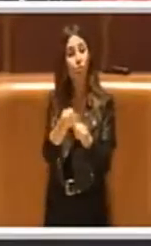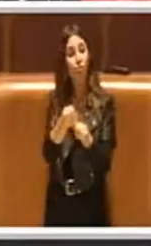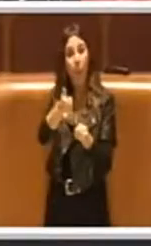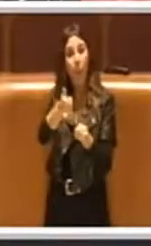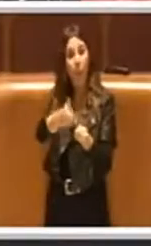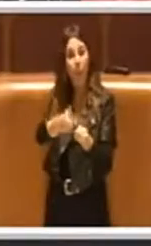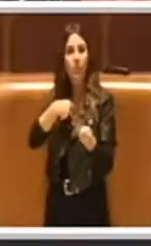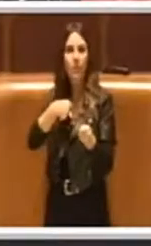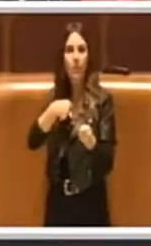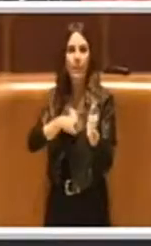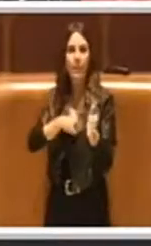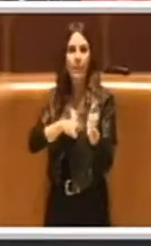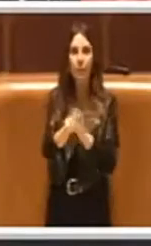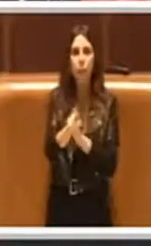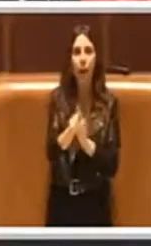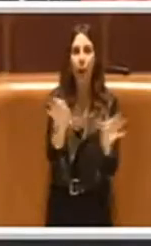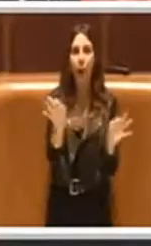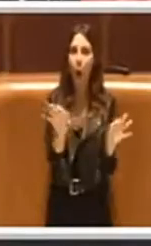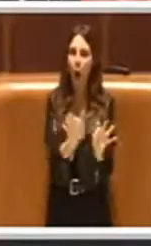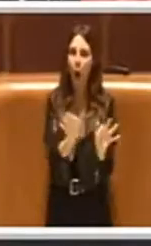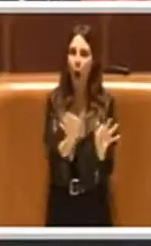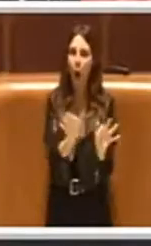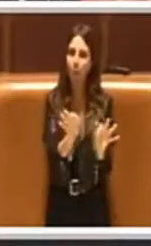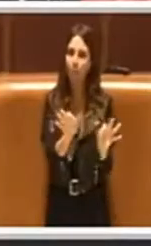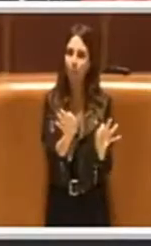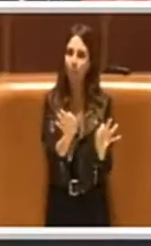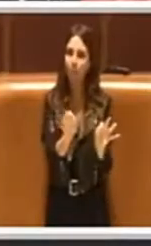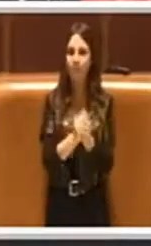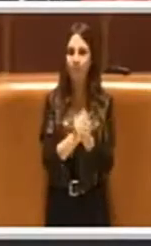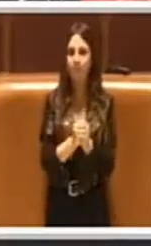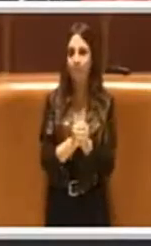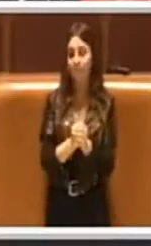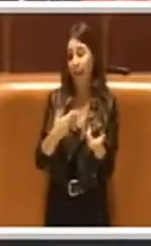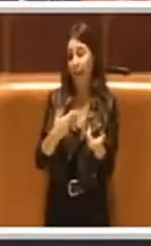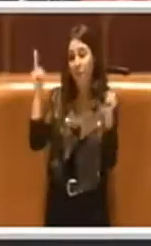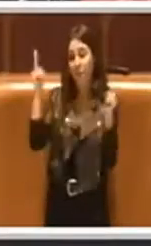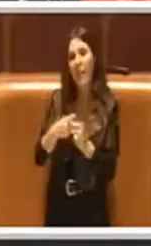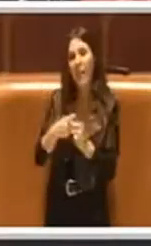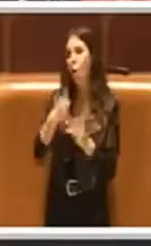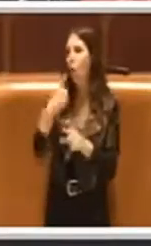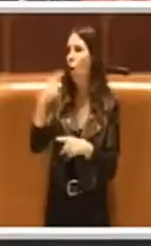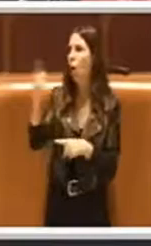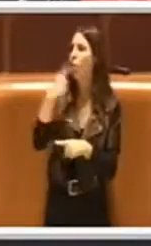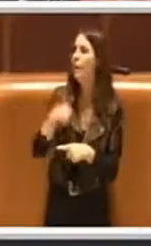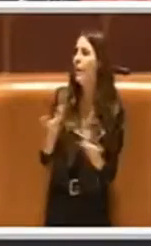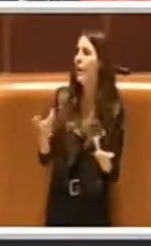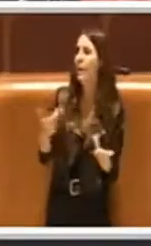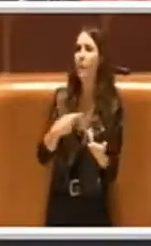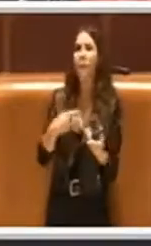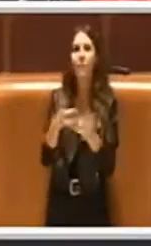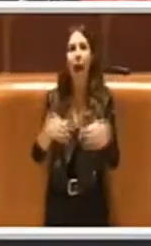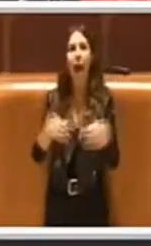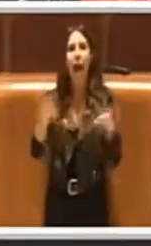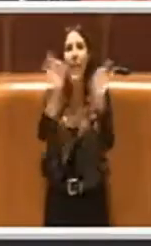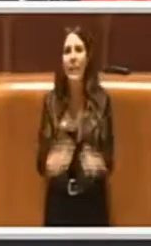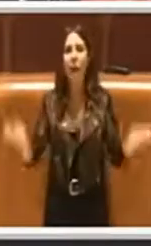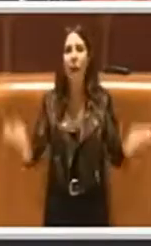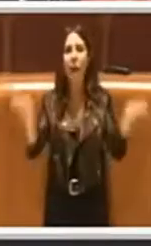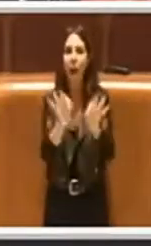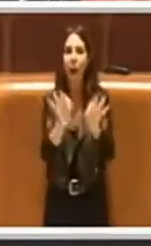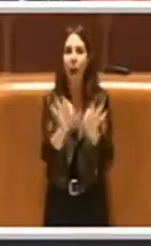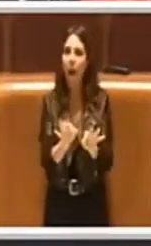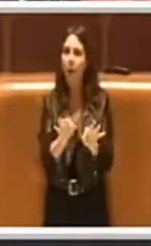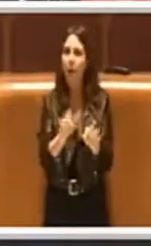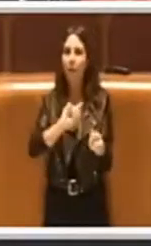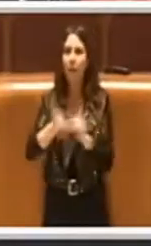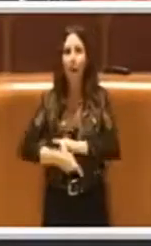risultati certo è che dire che non è stato fatto niente quando in realtà poi alcune cose importanti